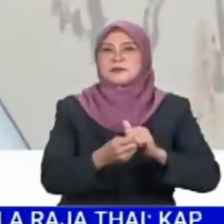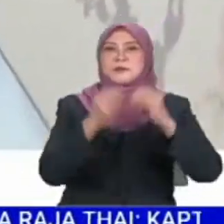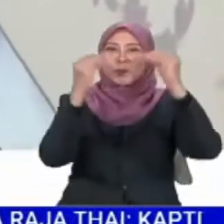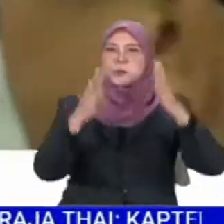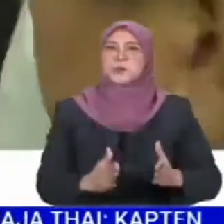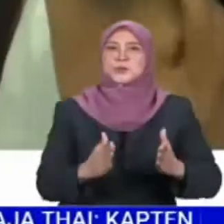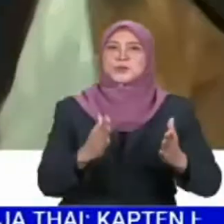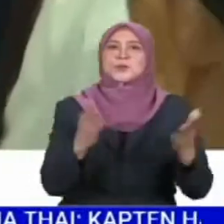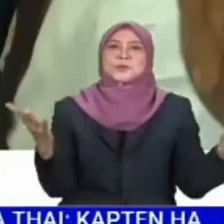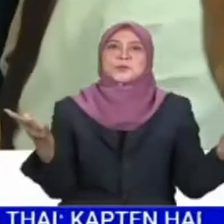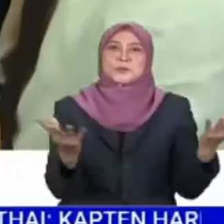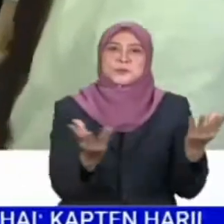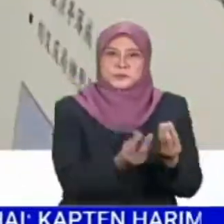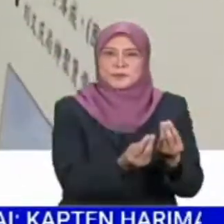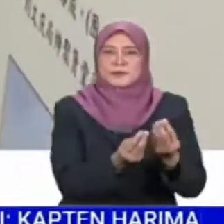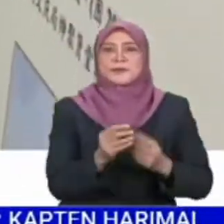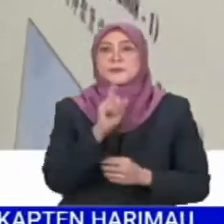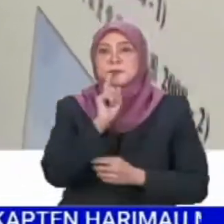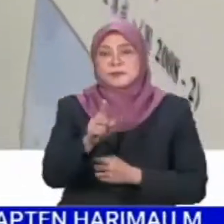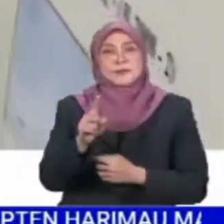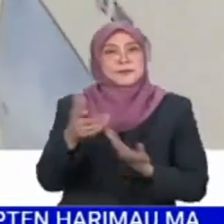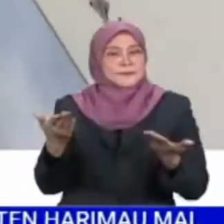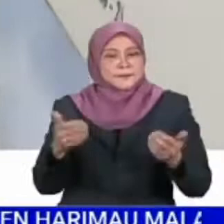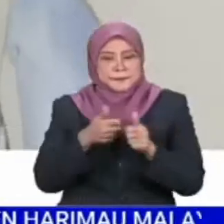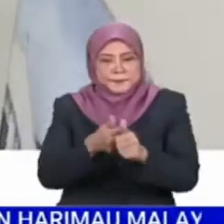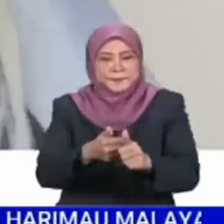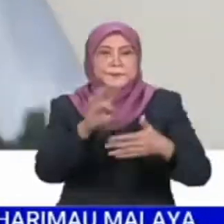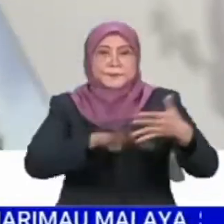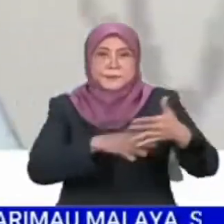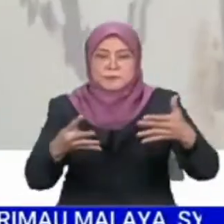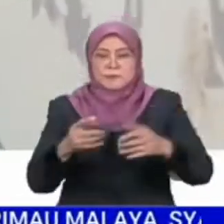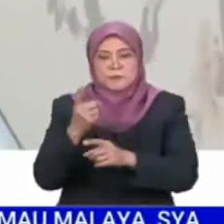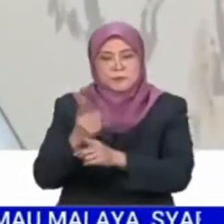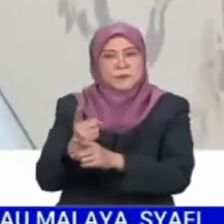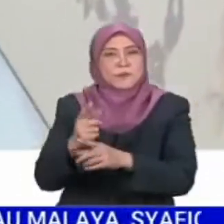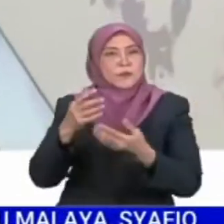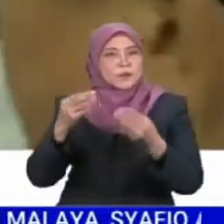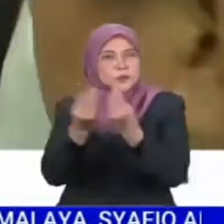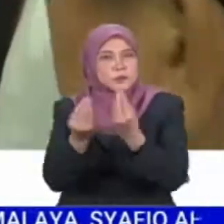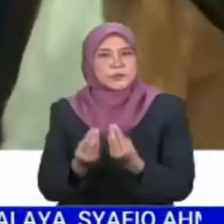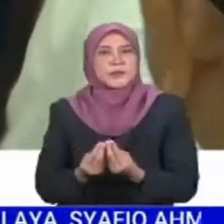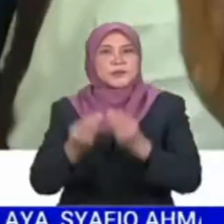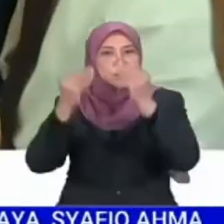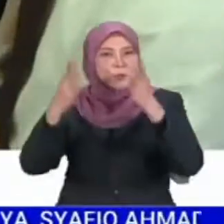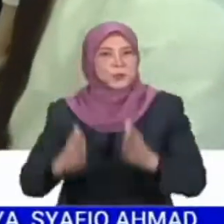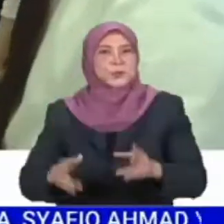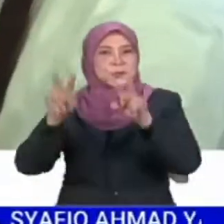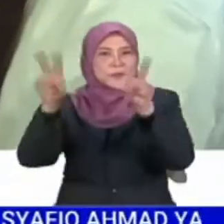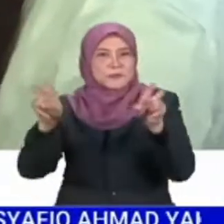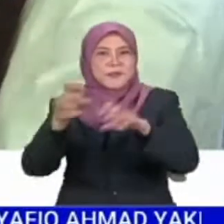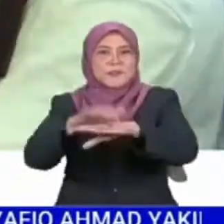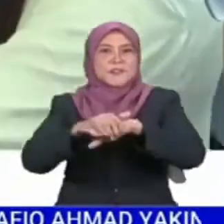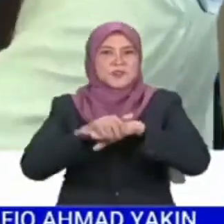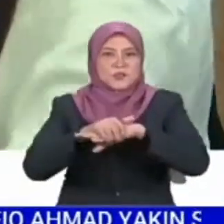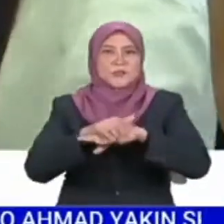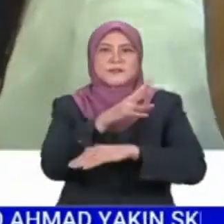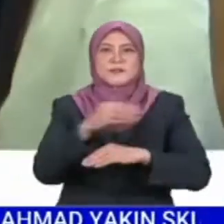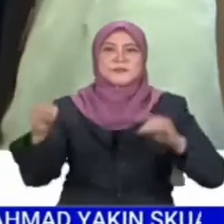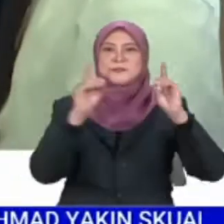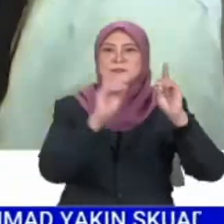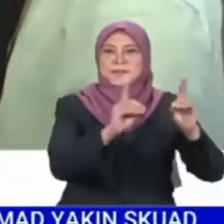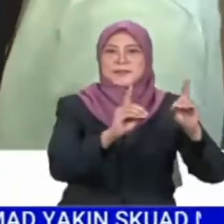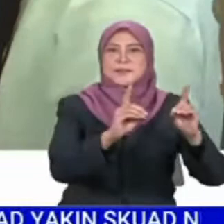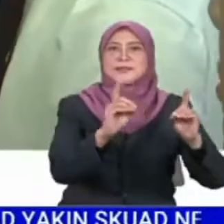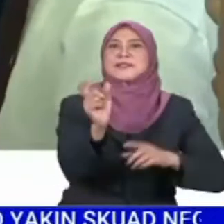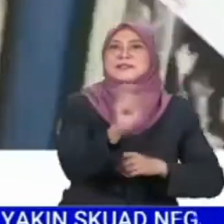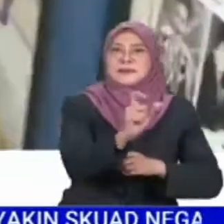kekurangan guru. Ini termasuk meletakkan satu unjuran yang betul bagi jumlah bilangan guru subjek bahasa Inggeris dan pendidikan Islam